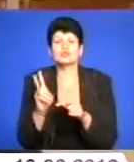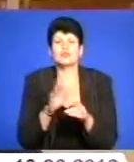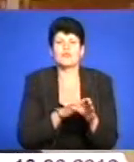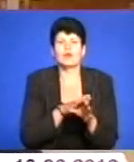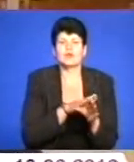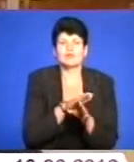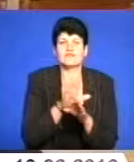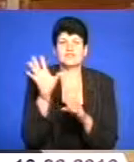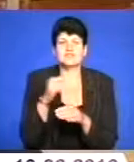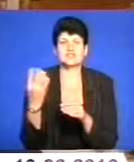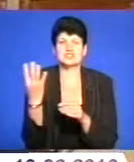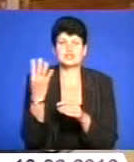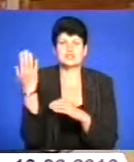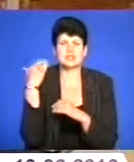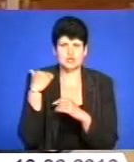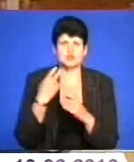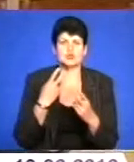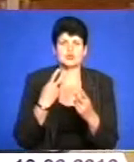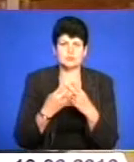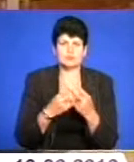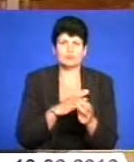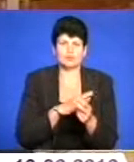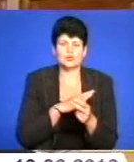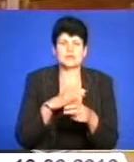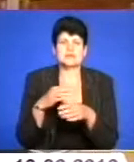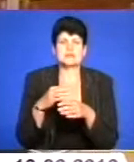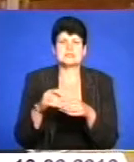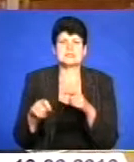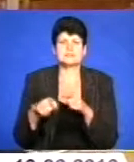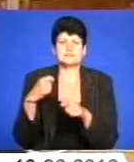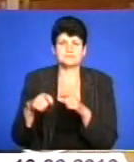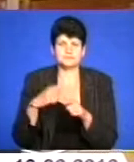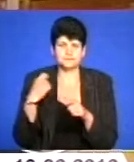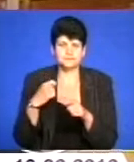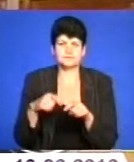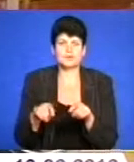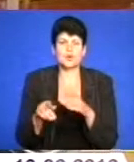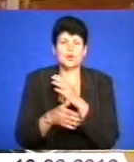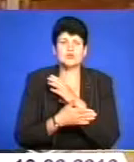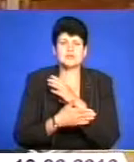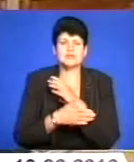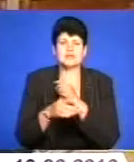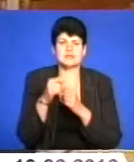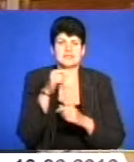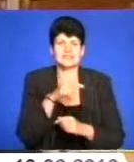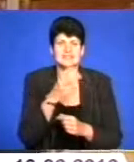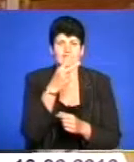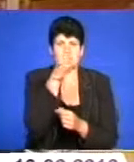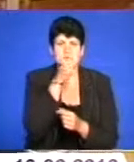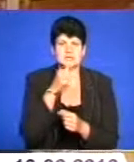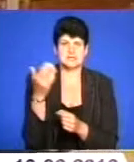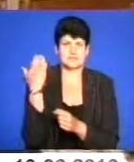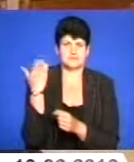Всі четверо осіб раніше судимі за злочини насильницько-майнового характеру. Останній із них буквально 2 місяці